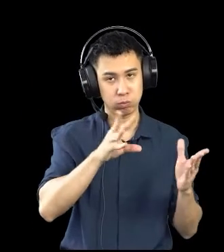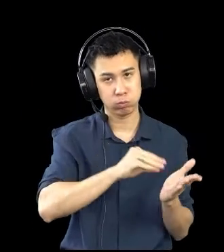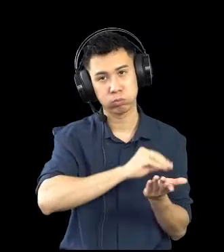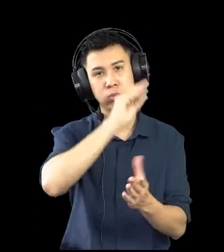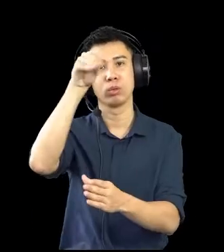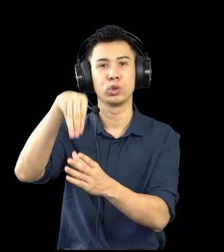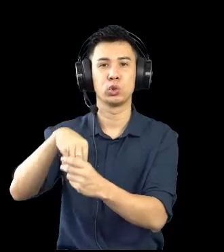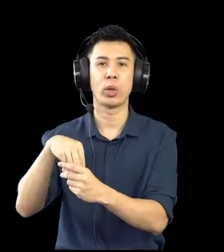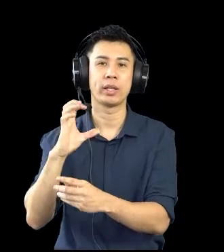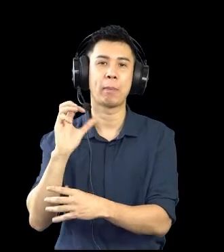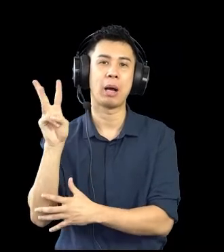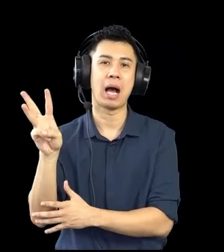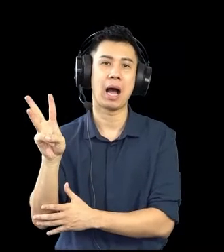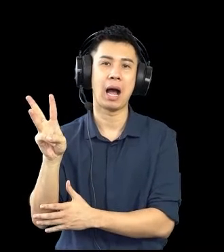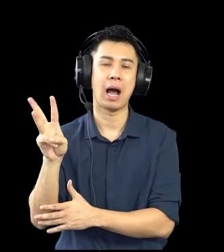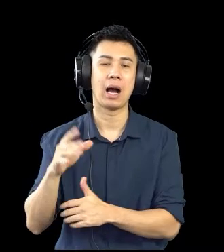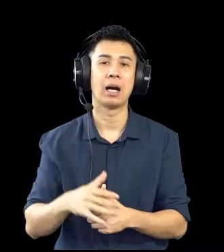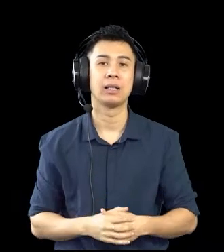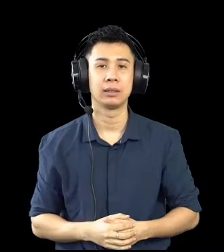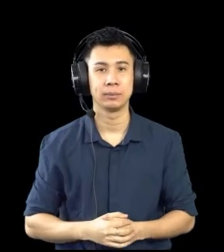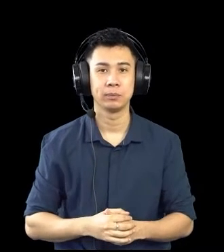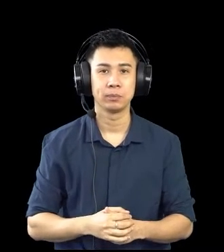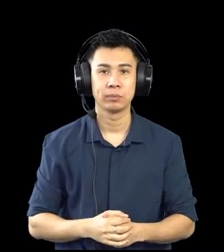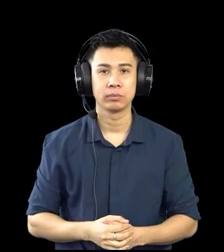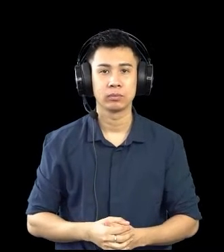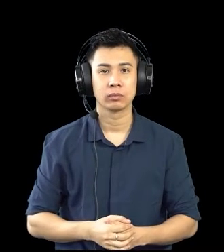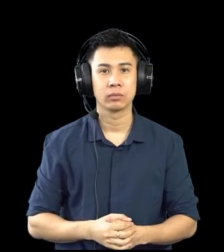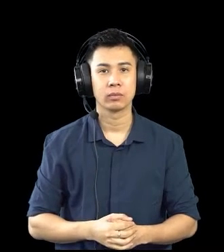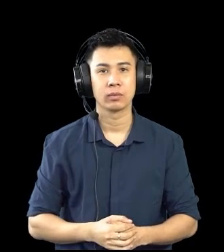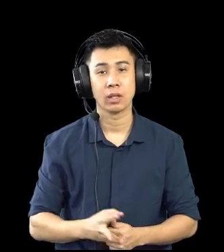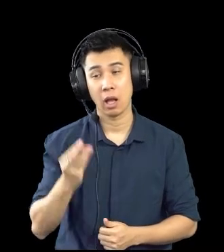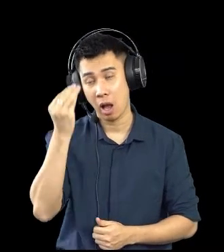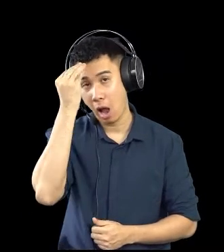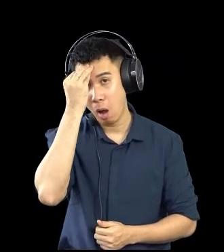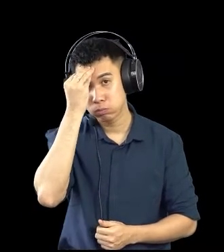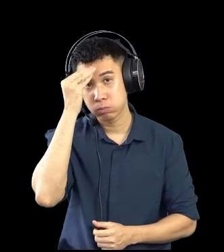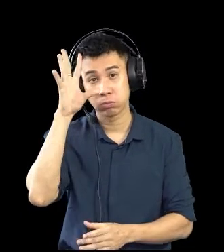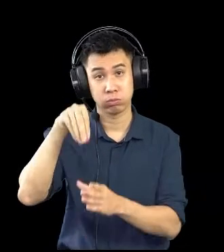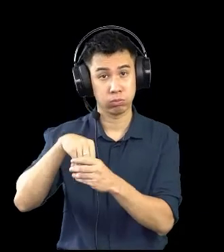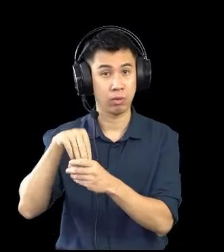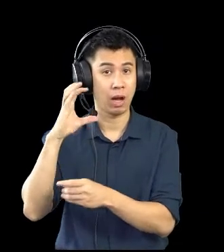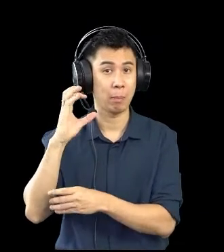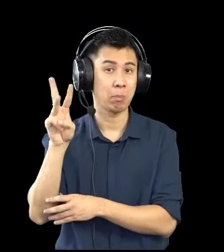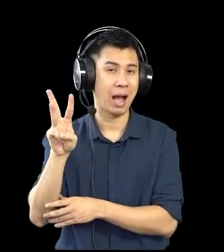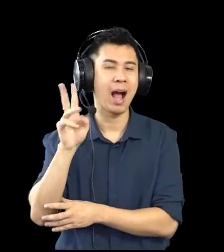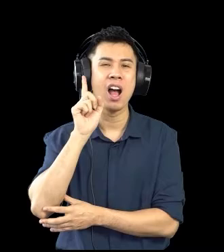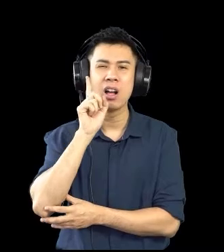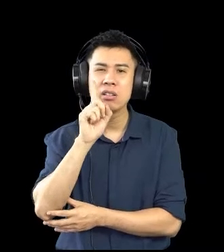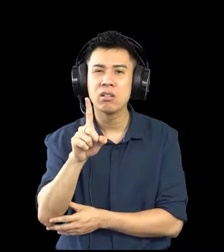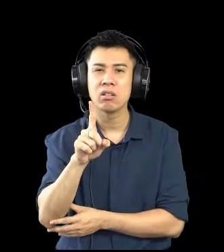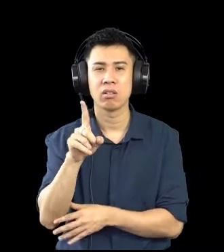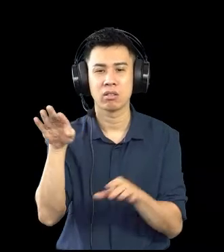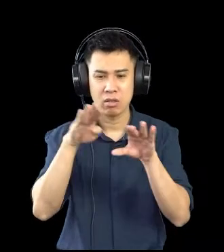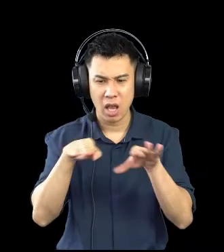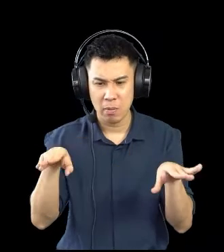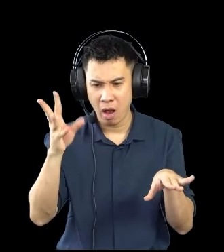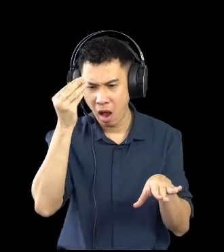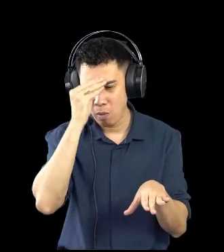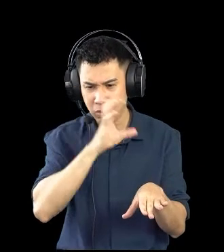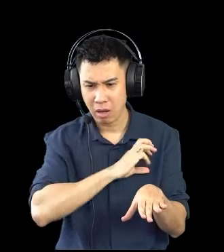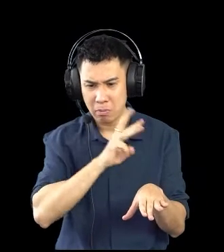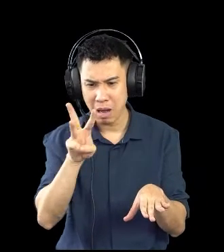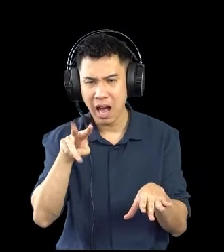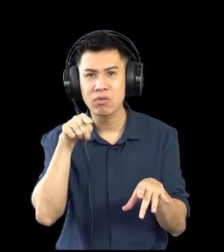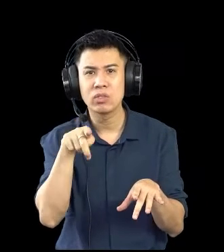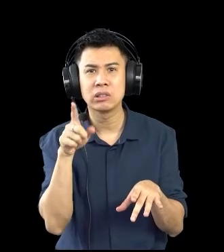ngôi trường Anh Minh và hy vọng đấy sẽ được có cơ hội được đi học tiếp cấp 3. Tuy nhiên là cái số lượng đi học cấp 3 hiện tại thì